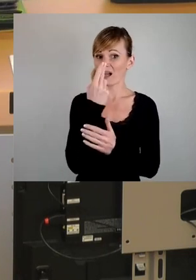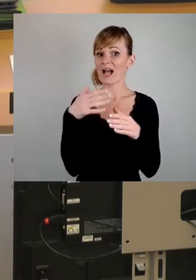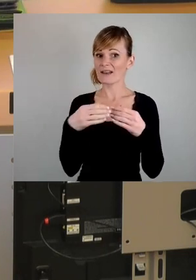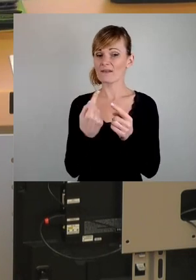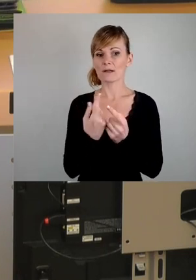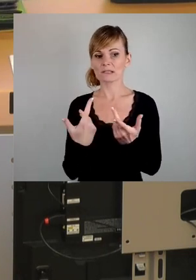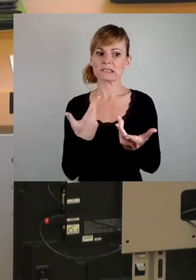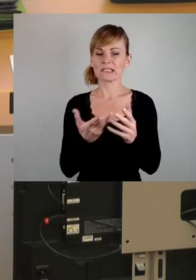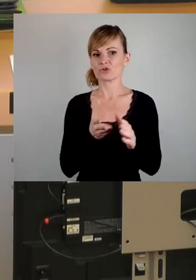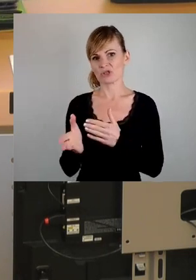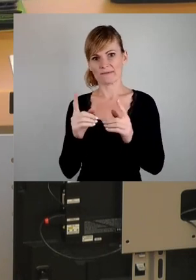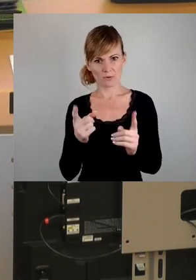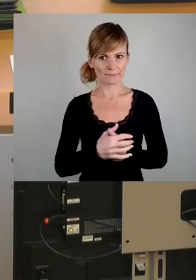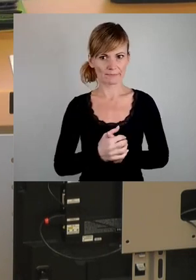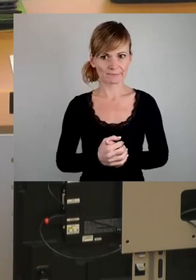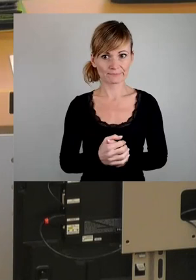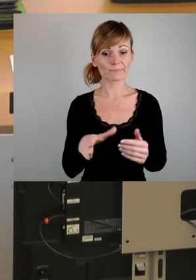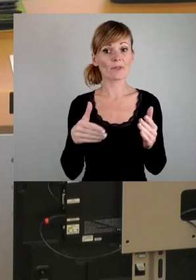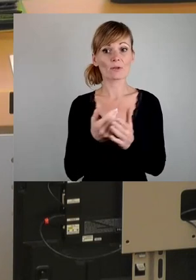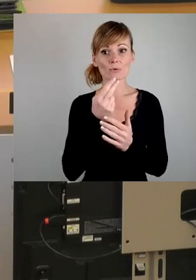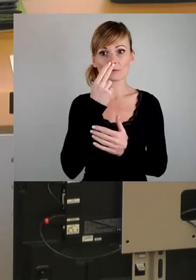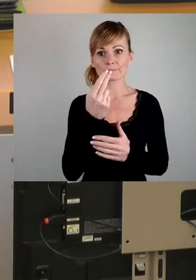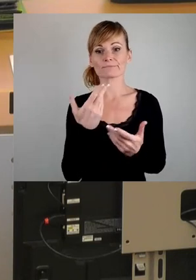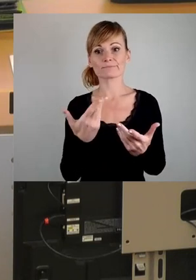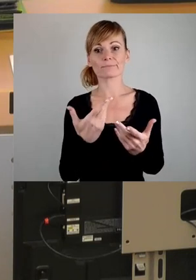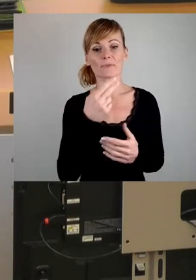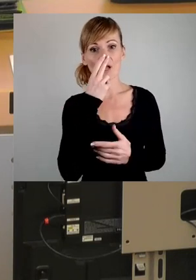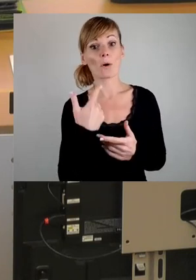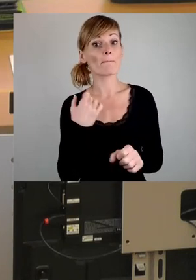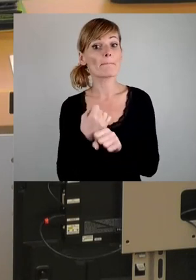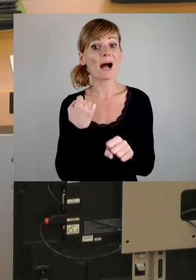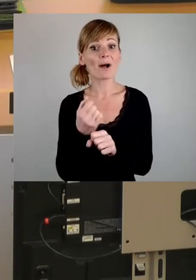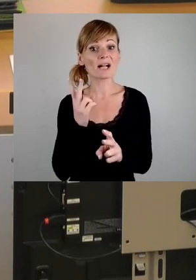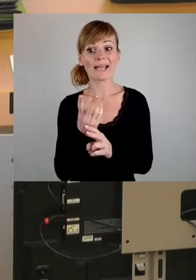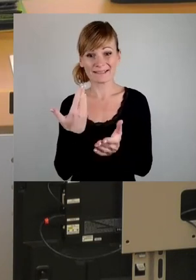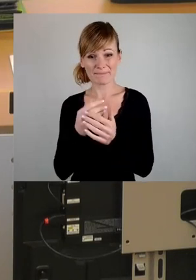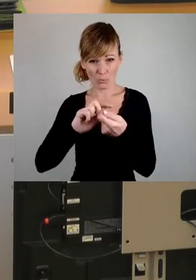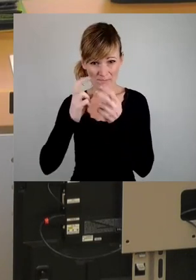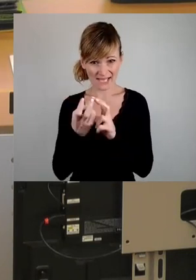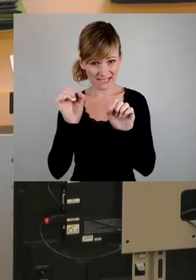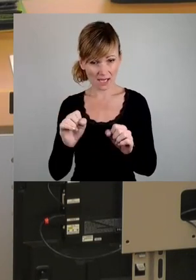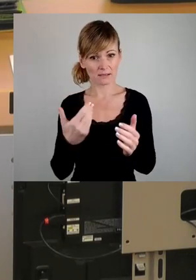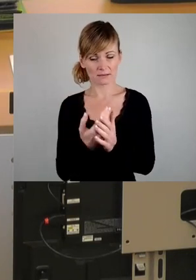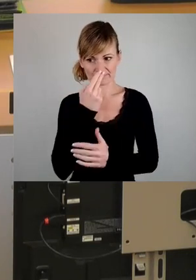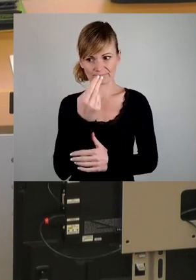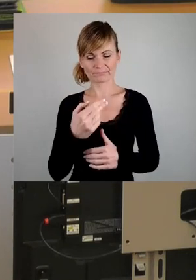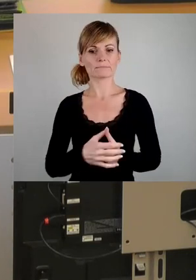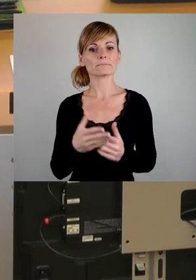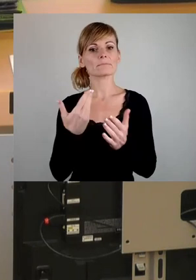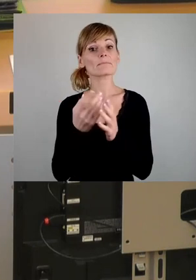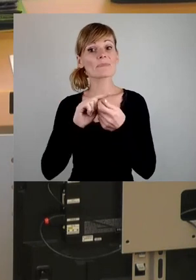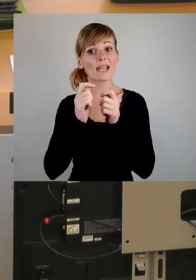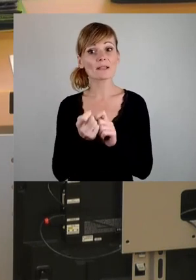die Machbarkeit aus dem Auge verlieren. Das geht schon damit los. Und dazu zu diesem Änderungsantrag.